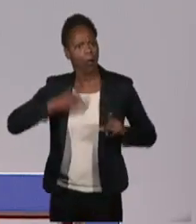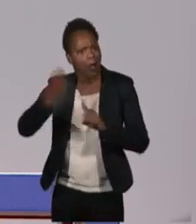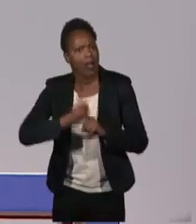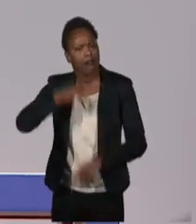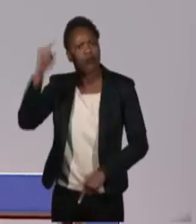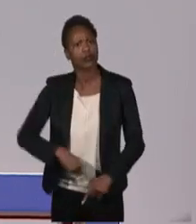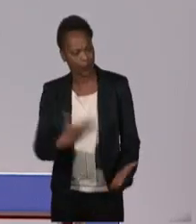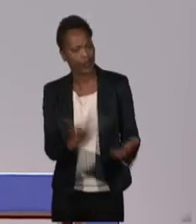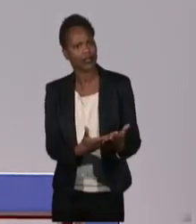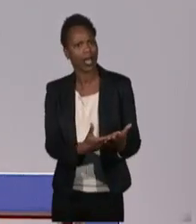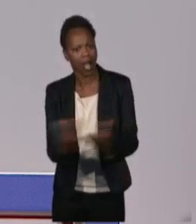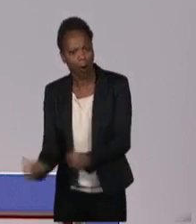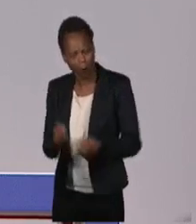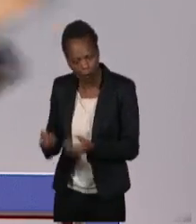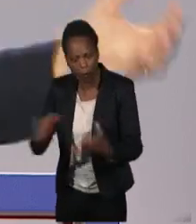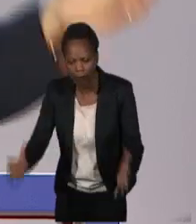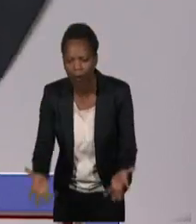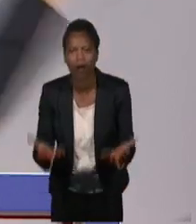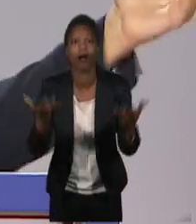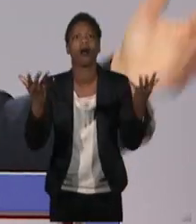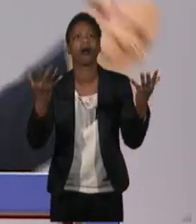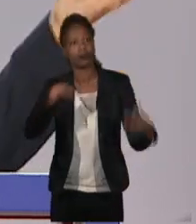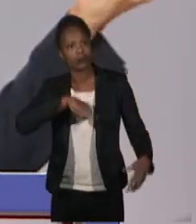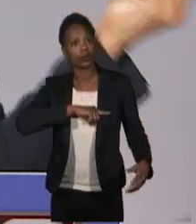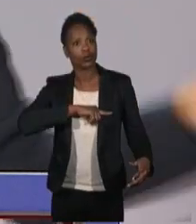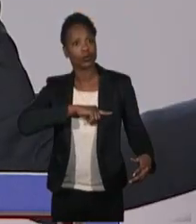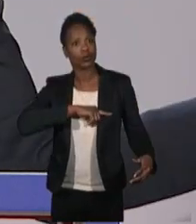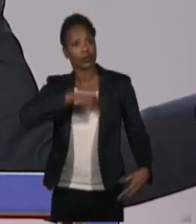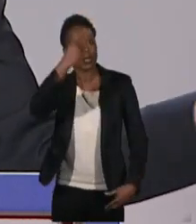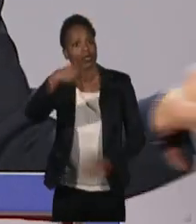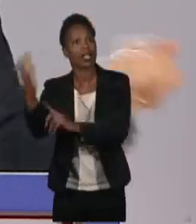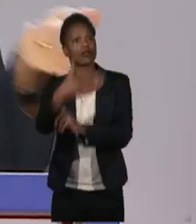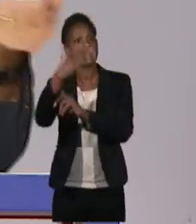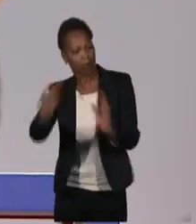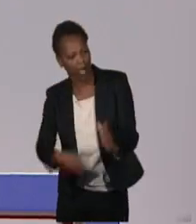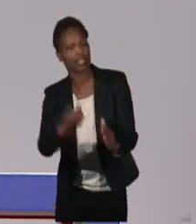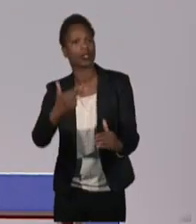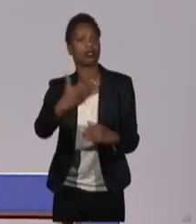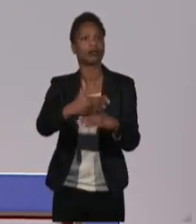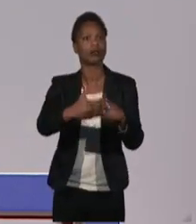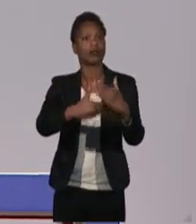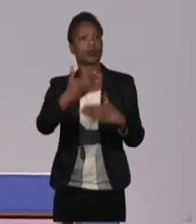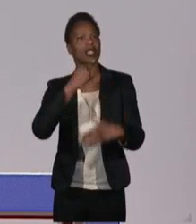parce que c'est l'avenir de nos enfants. Nous allons construire la nation éducative, celle